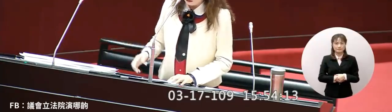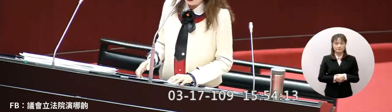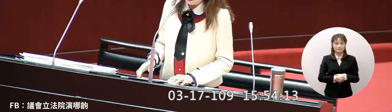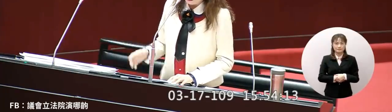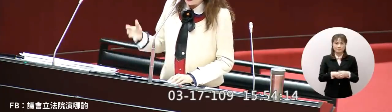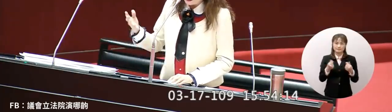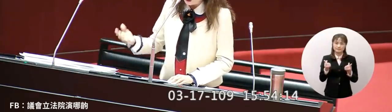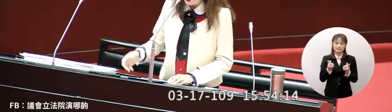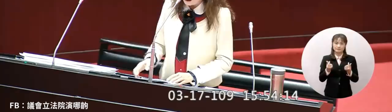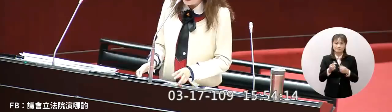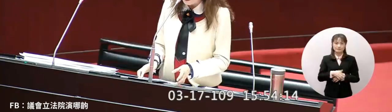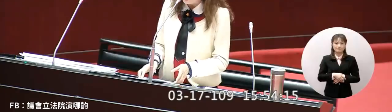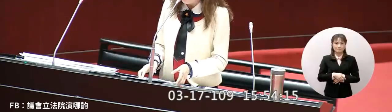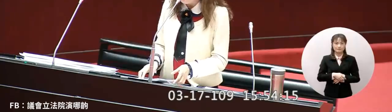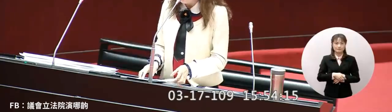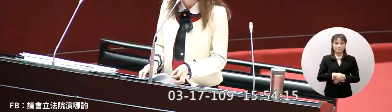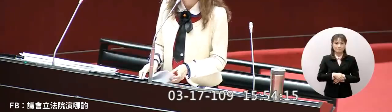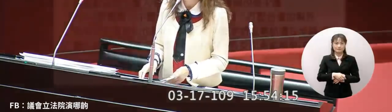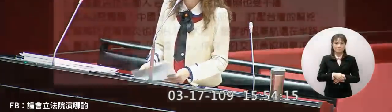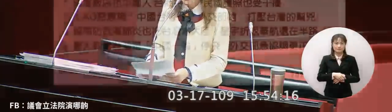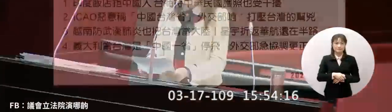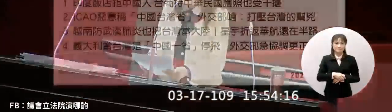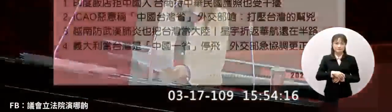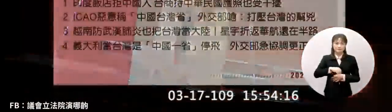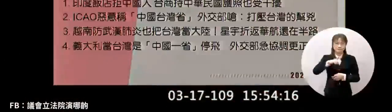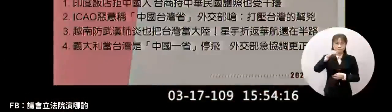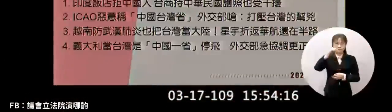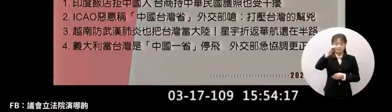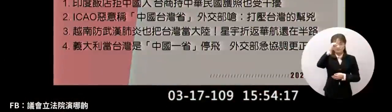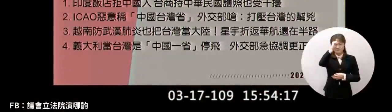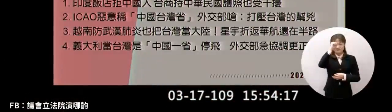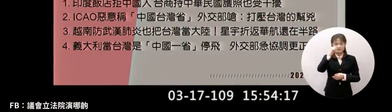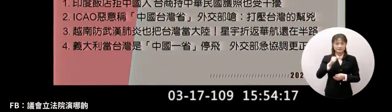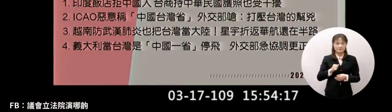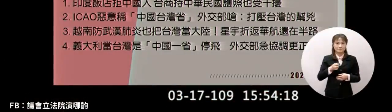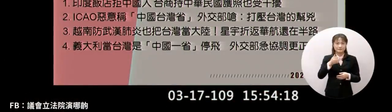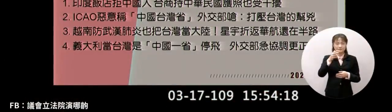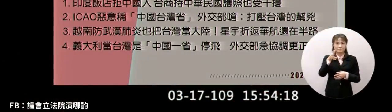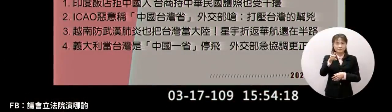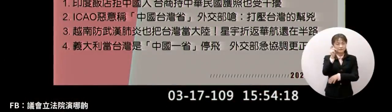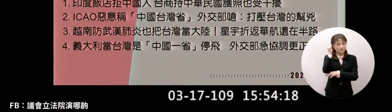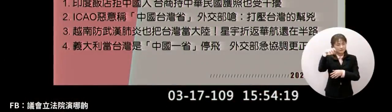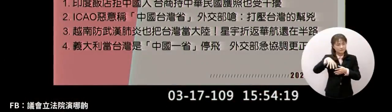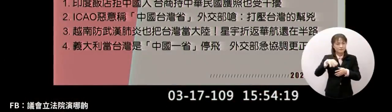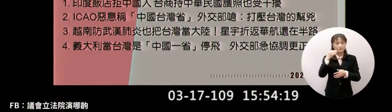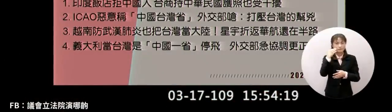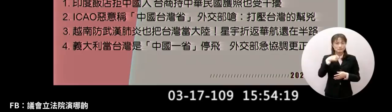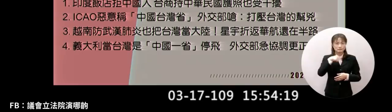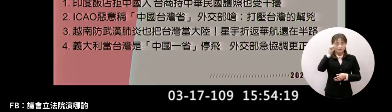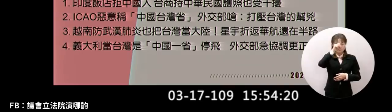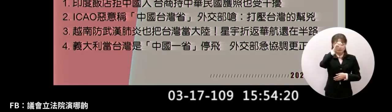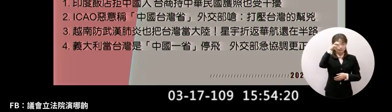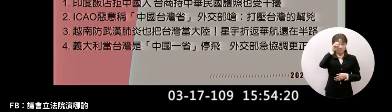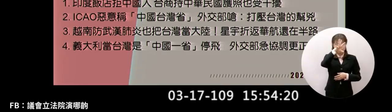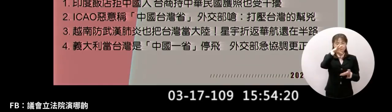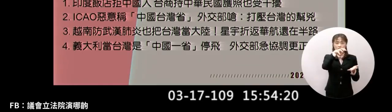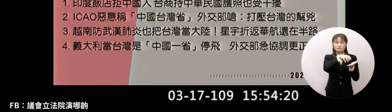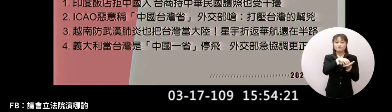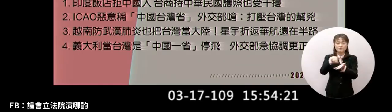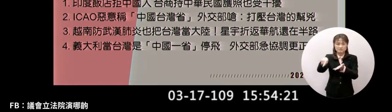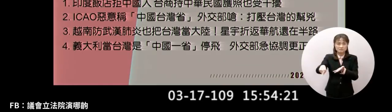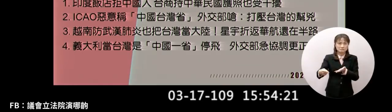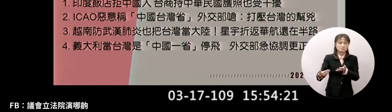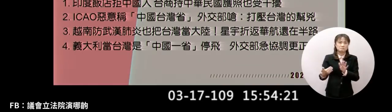像说印度饭店拒中国人，台商持中华民国护照受干扰等等哈，什么 ICO 二称